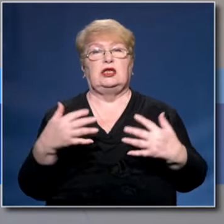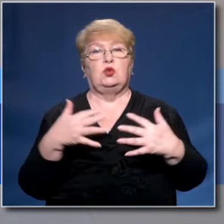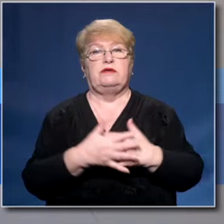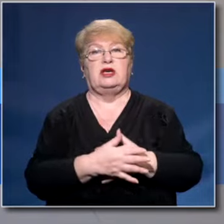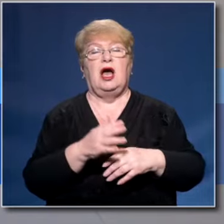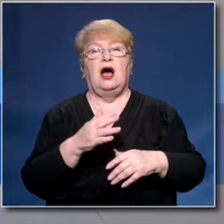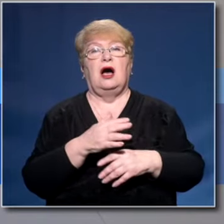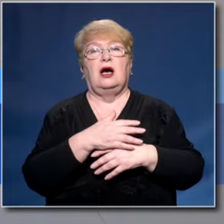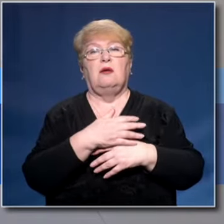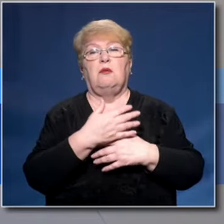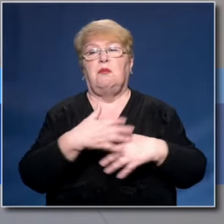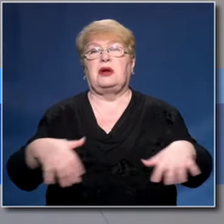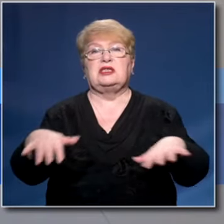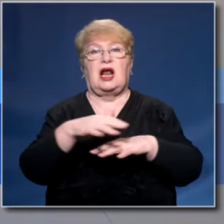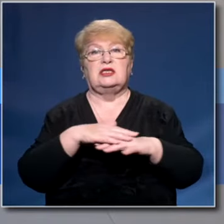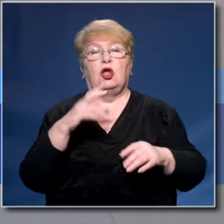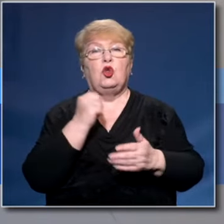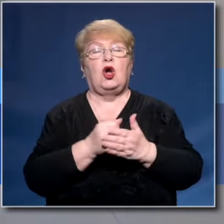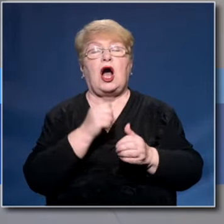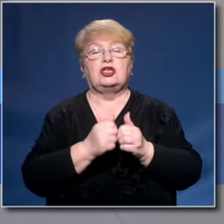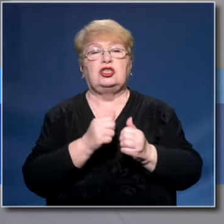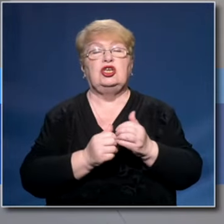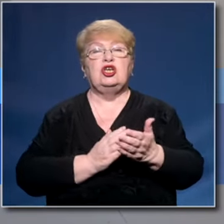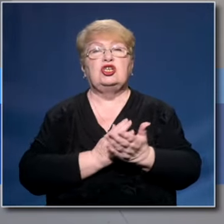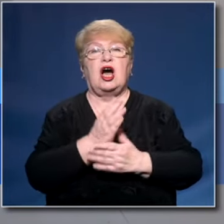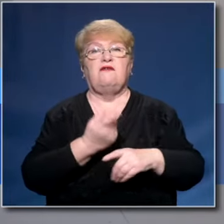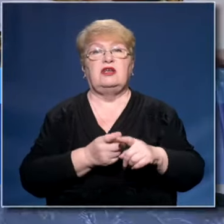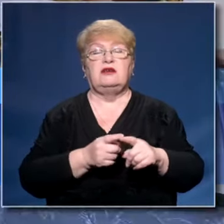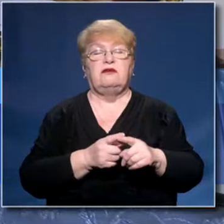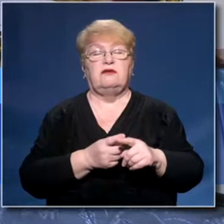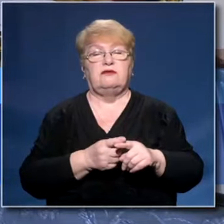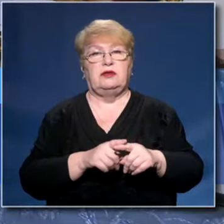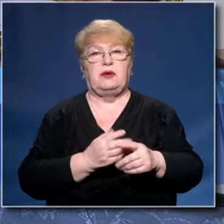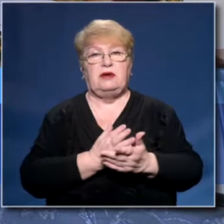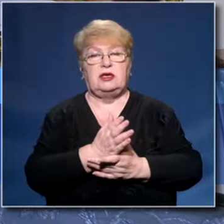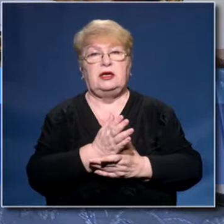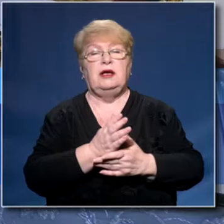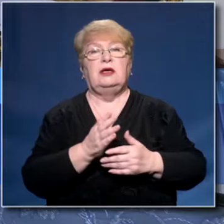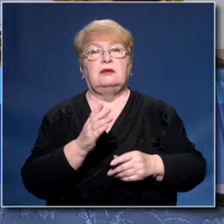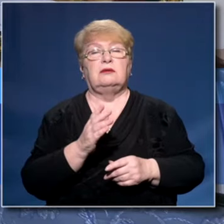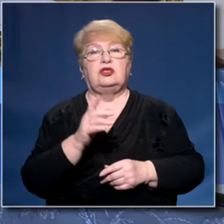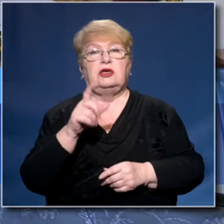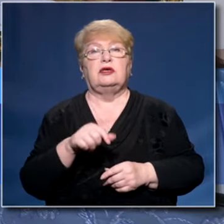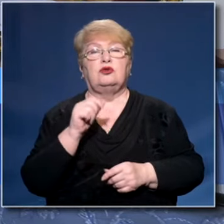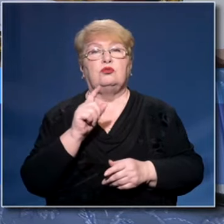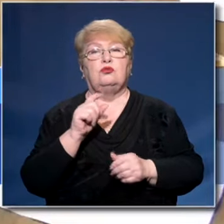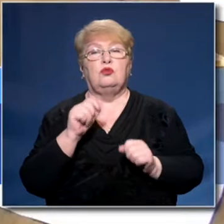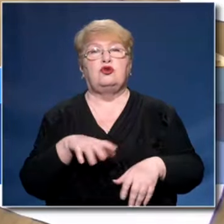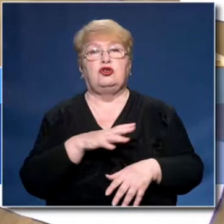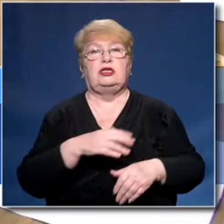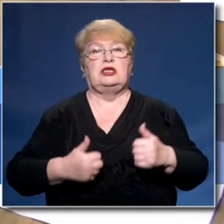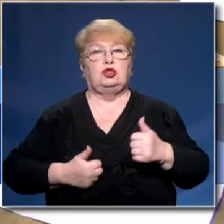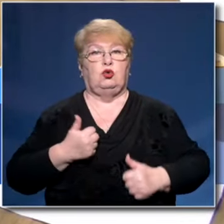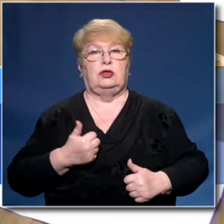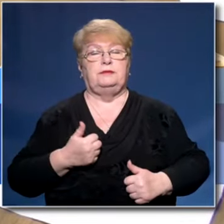инклюзивных пространств Но каждый шаг в этом направлении - это Шаг к обществу где каждый человек может жить достойно реализуют